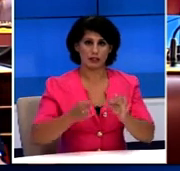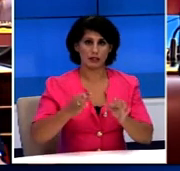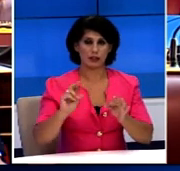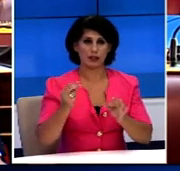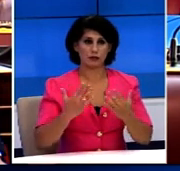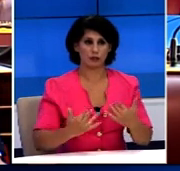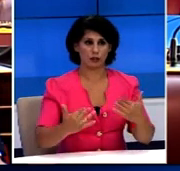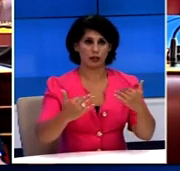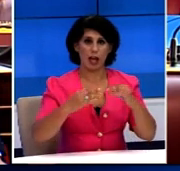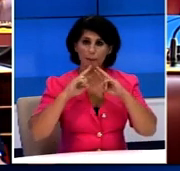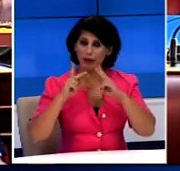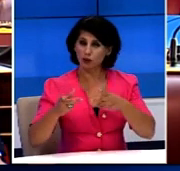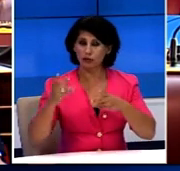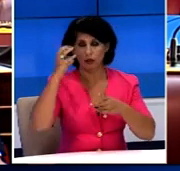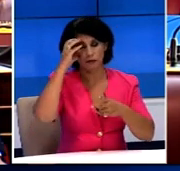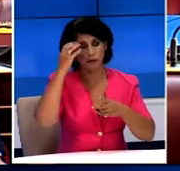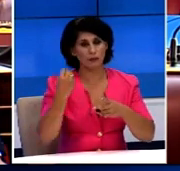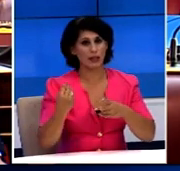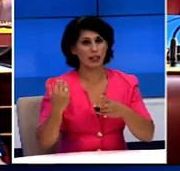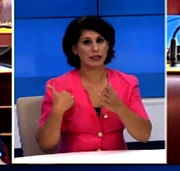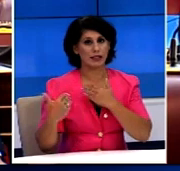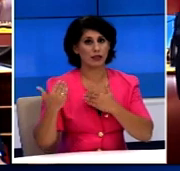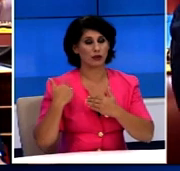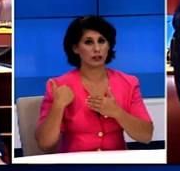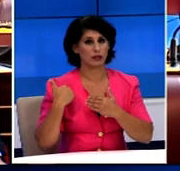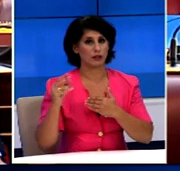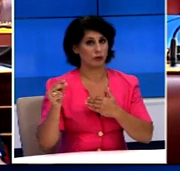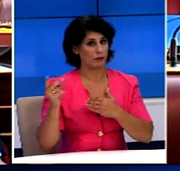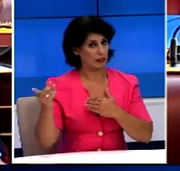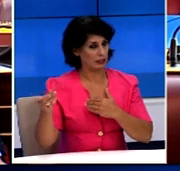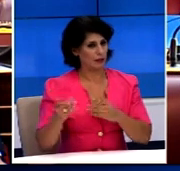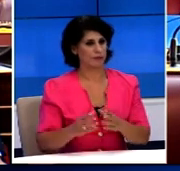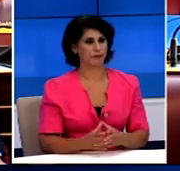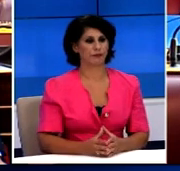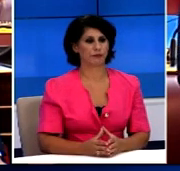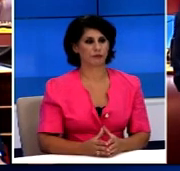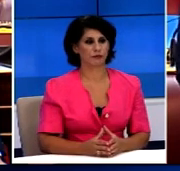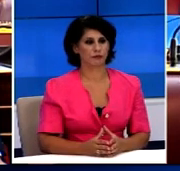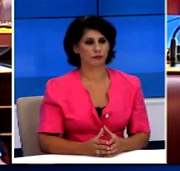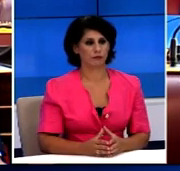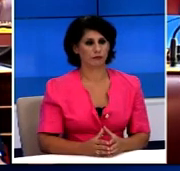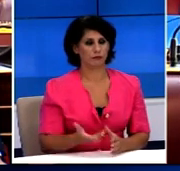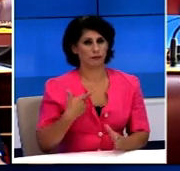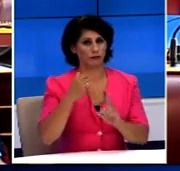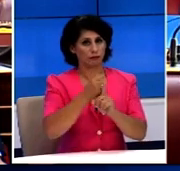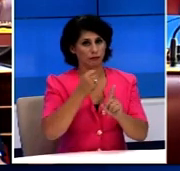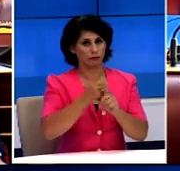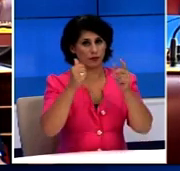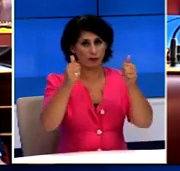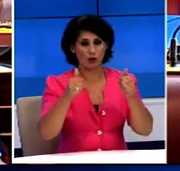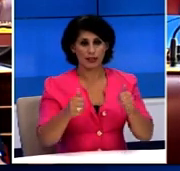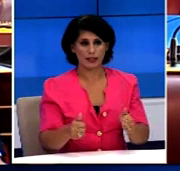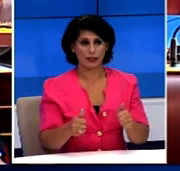Βουλή, απαντώντας, αν θυμάμαι καλά, σε ερώτηση, επίκαιρη ερώτηση βουλευτή σας και υπερασπιστήκαμε και